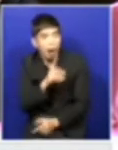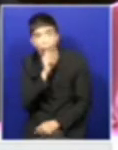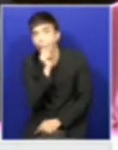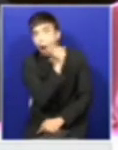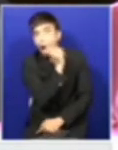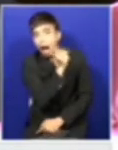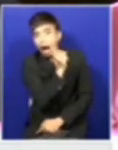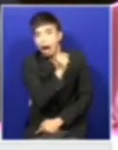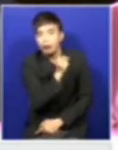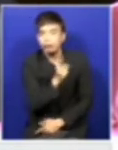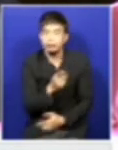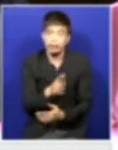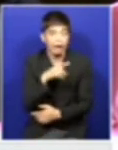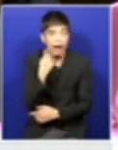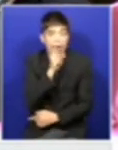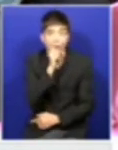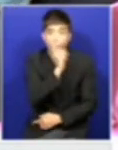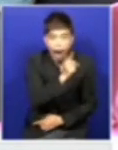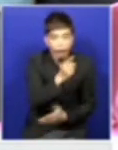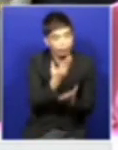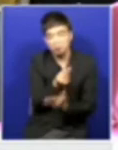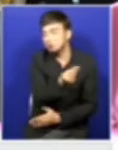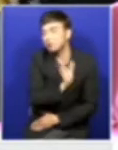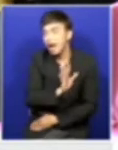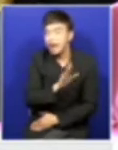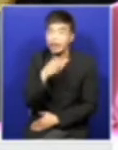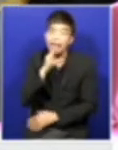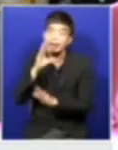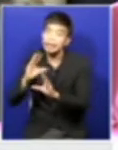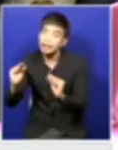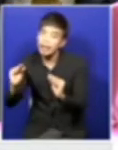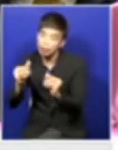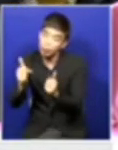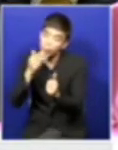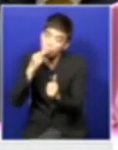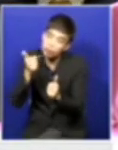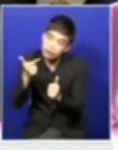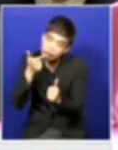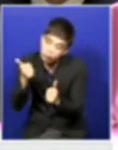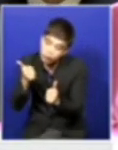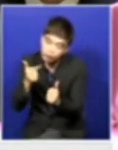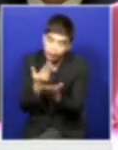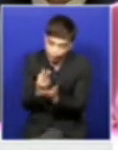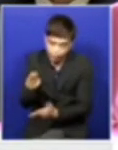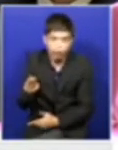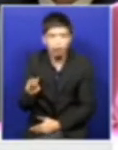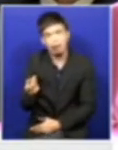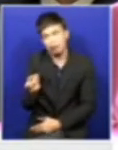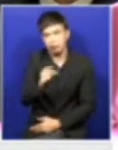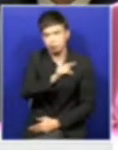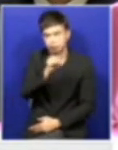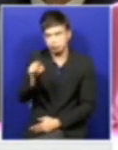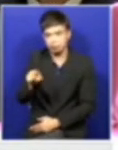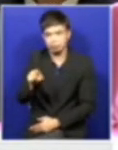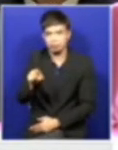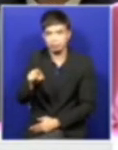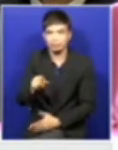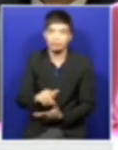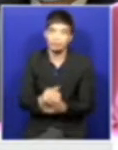ได้วันนี้ทำง่ายๆครับทำยังไงครับท่านประธานครับคนไทยที่มีอายุ15ปีขึ้นไป